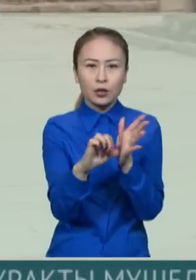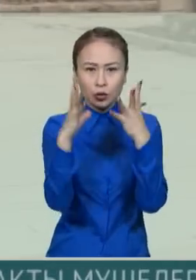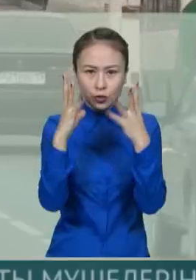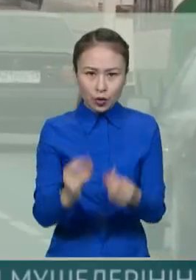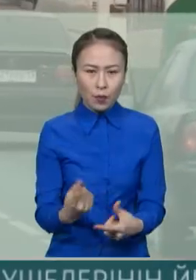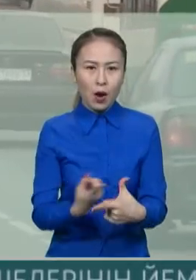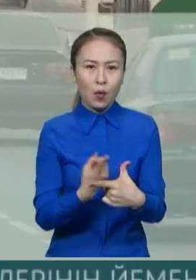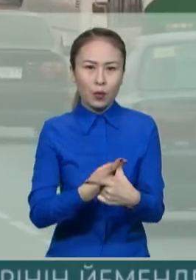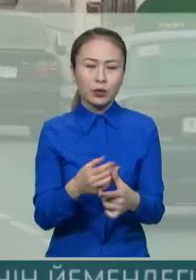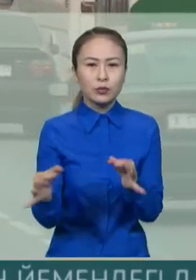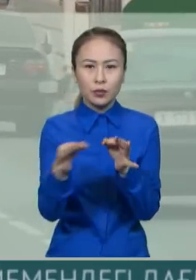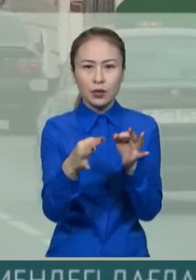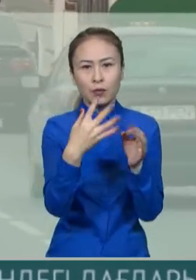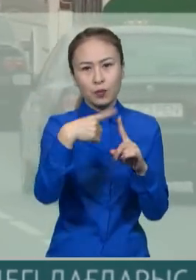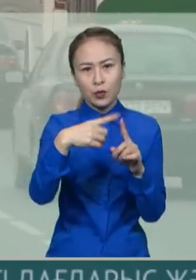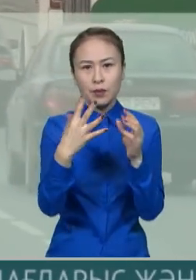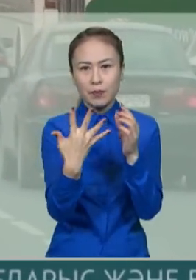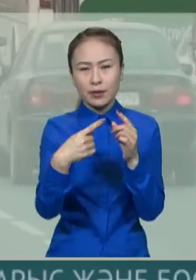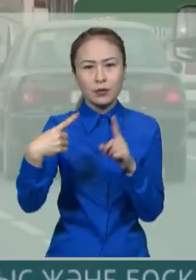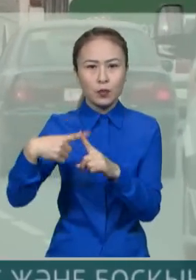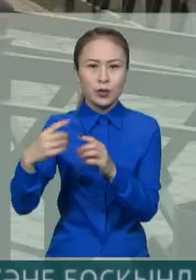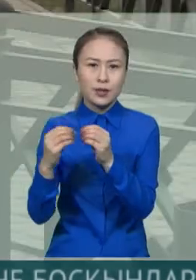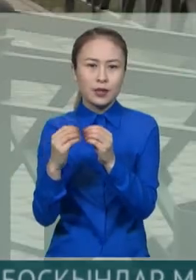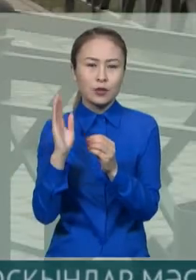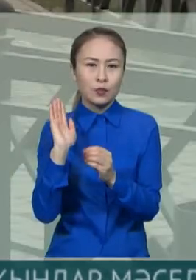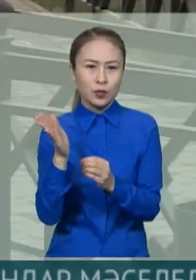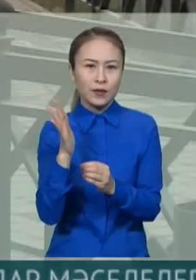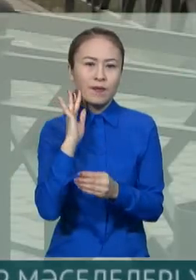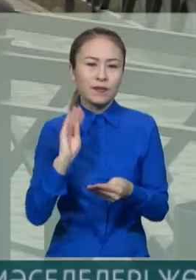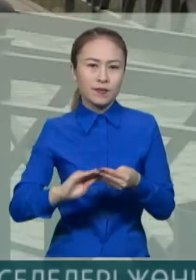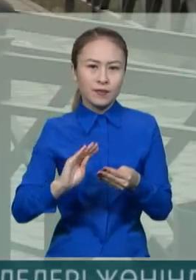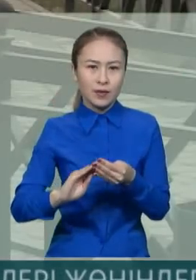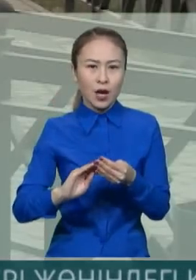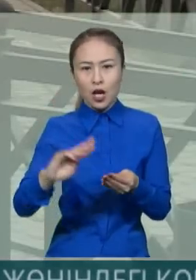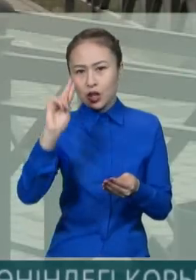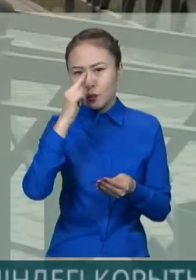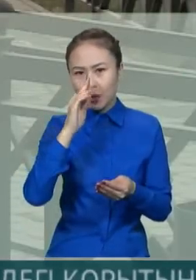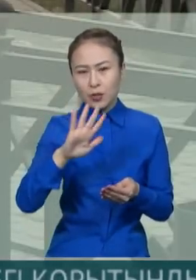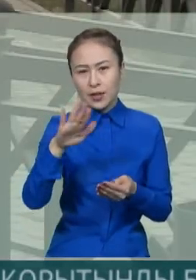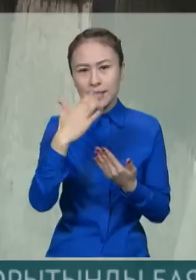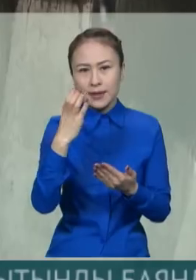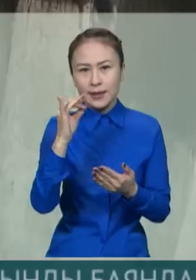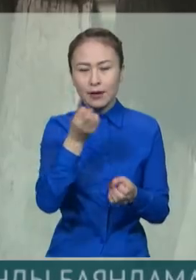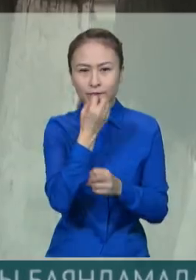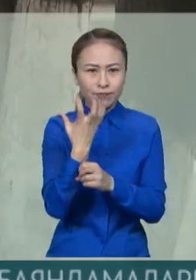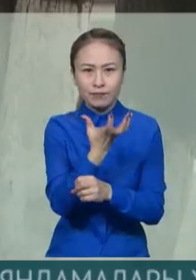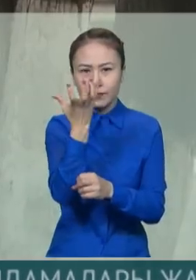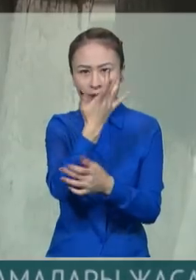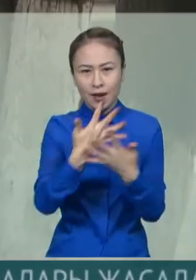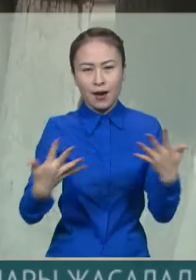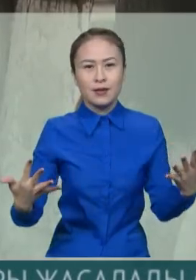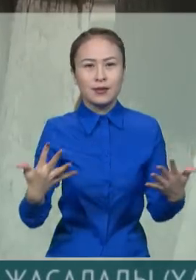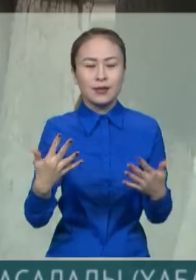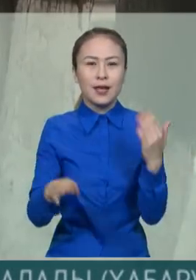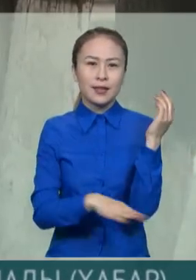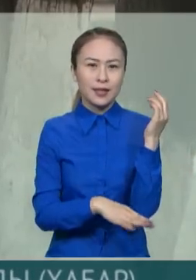5-6 күнде облыс аумағында орай күндіз орташа плюс 5 плюс 10 градус шамасында болады. Шымкентте болса сирен ағашы бір